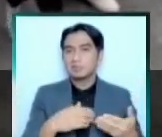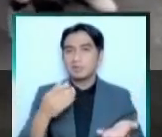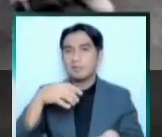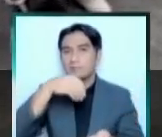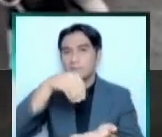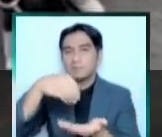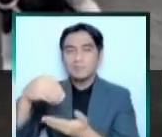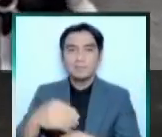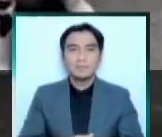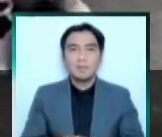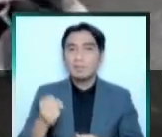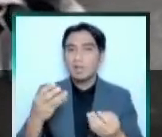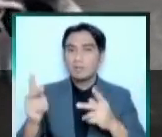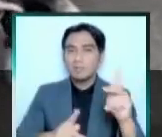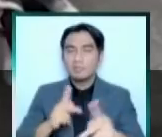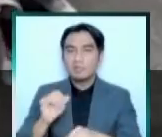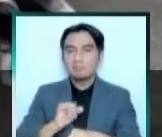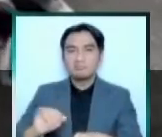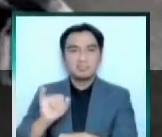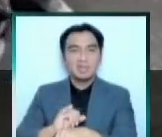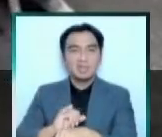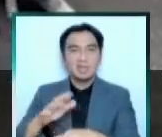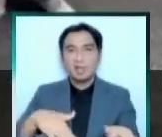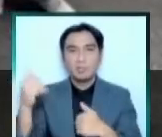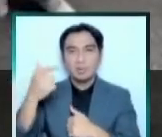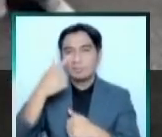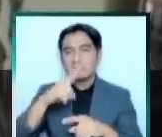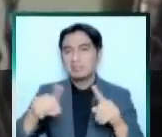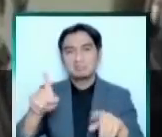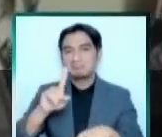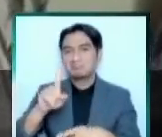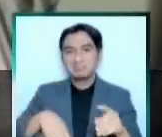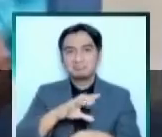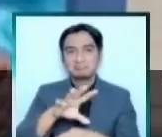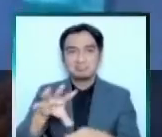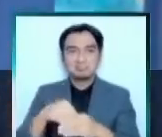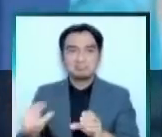makaalis sa isla pero hindi na kayang maisakay sa flights ngayong araw.